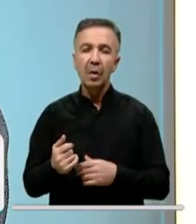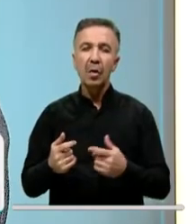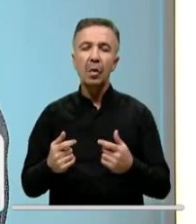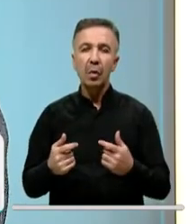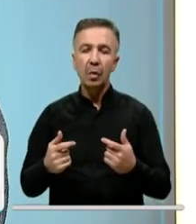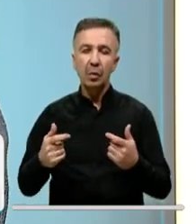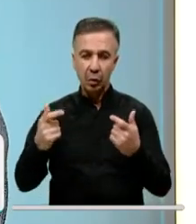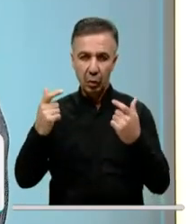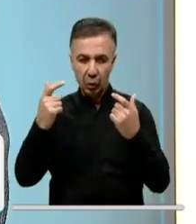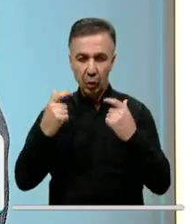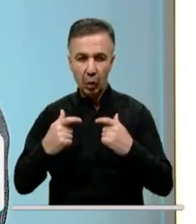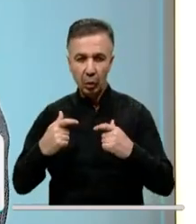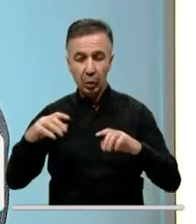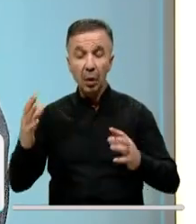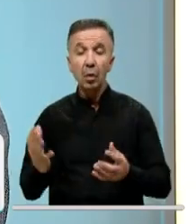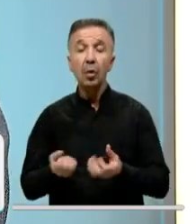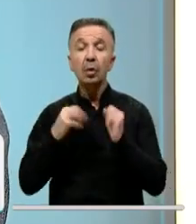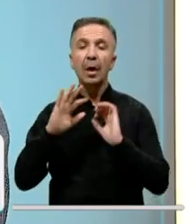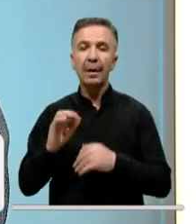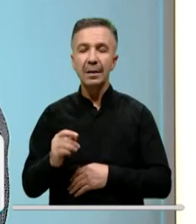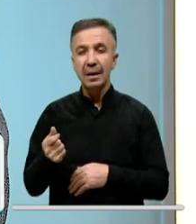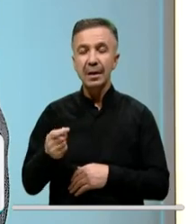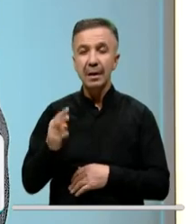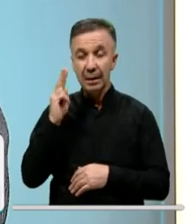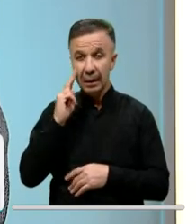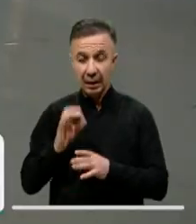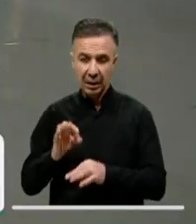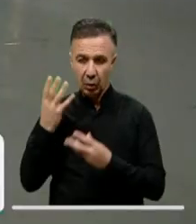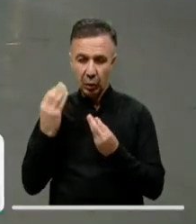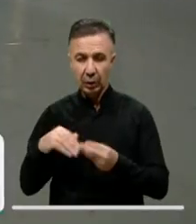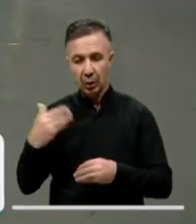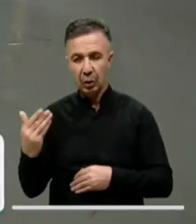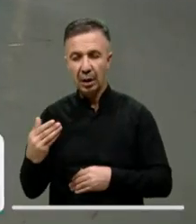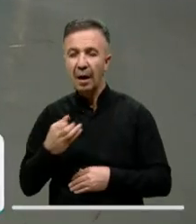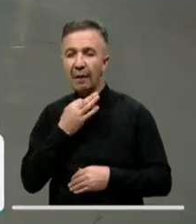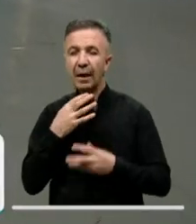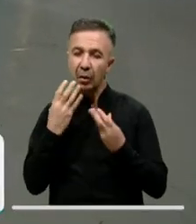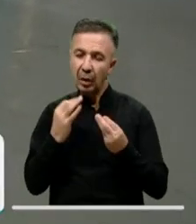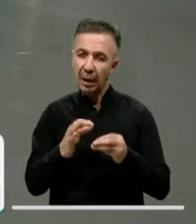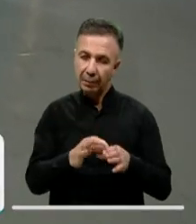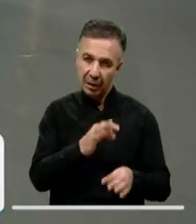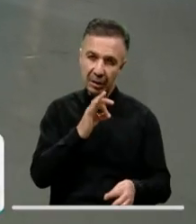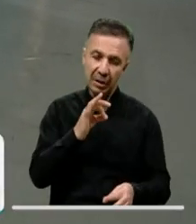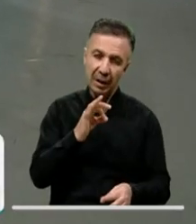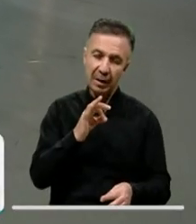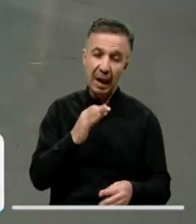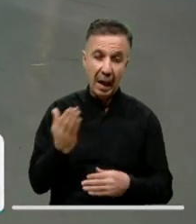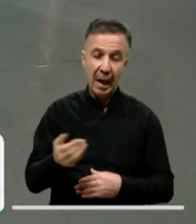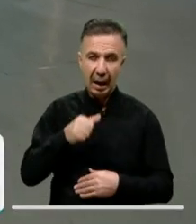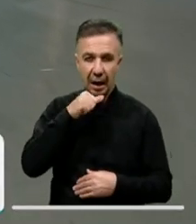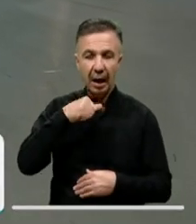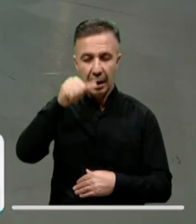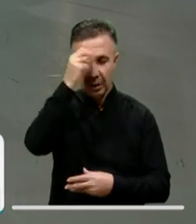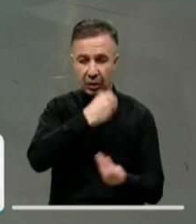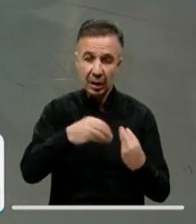düşmez. Özetlersek, zengin olduktan sonra fakir düşen bir kimseden eğer hacca